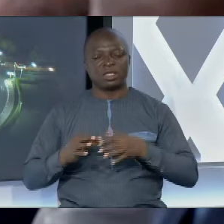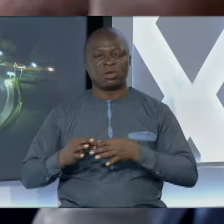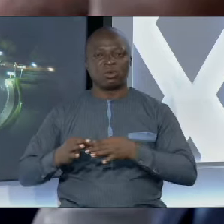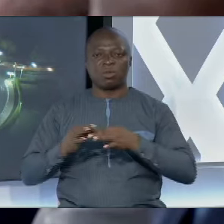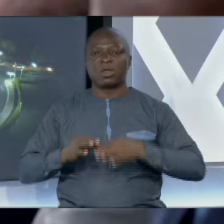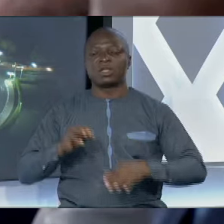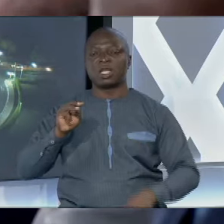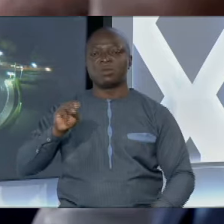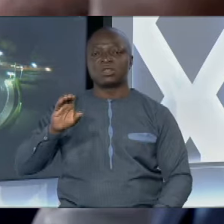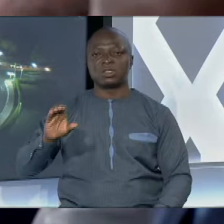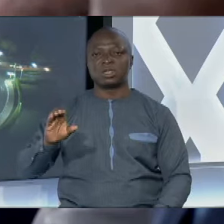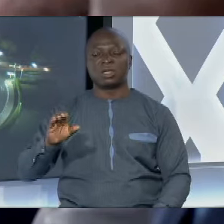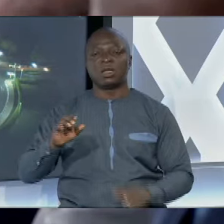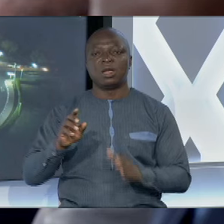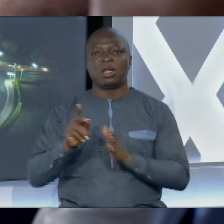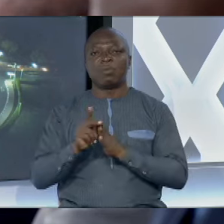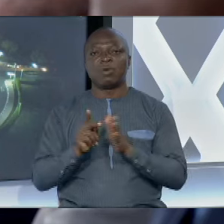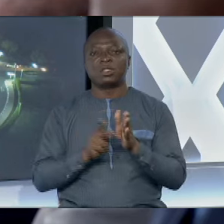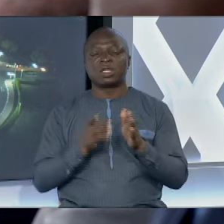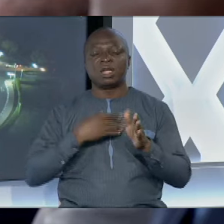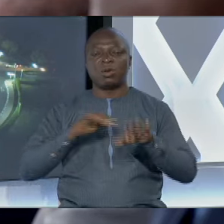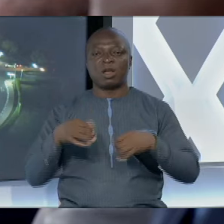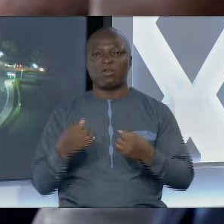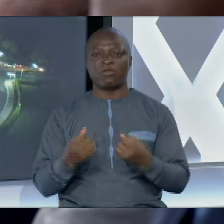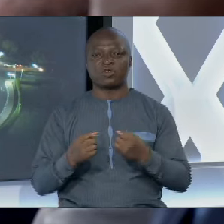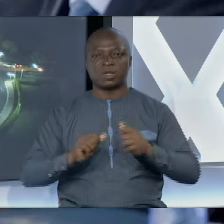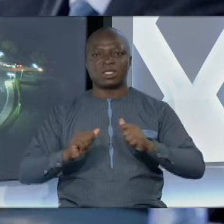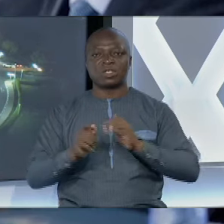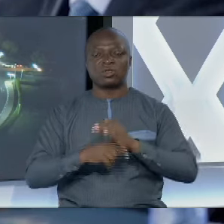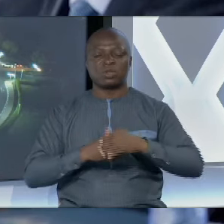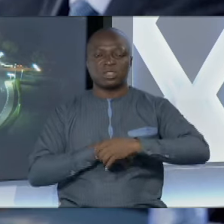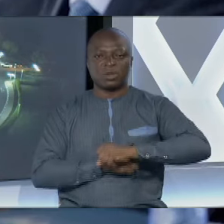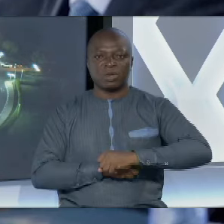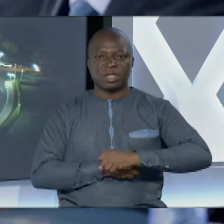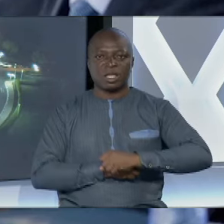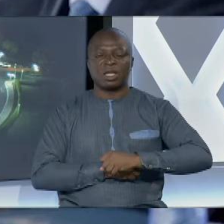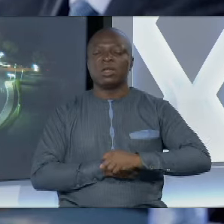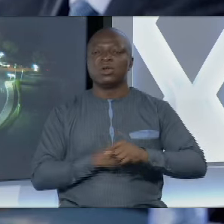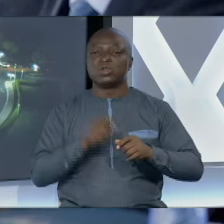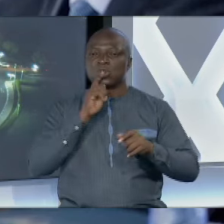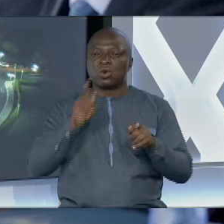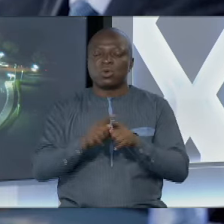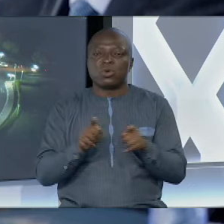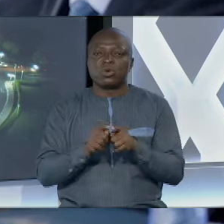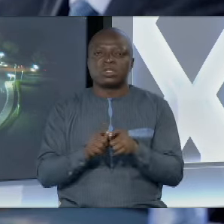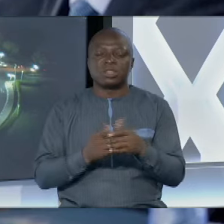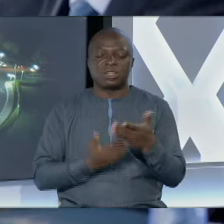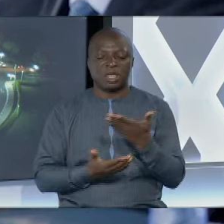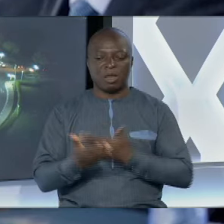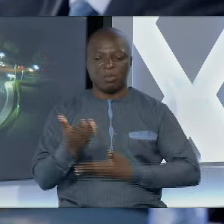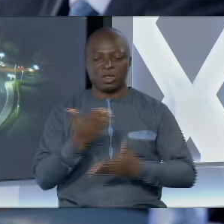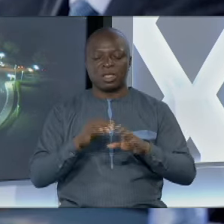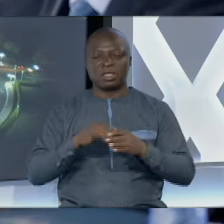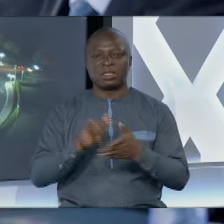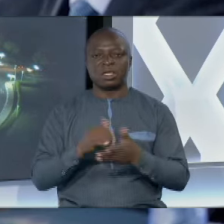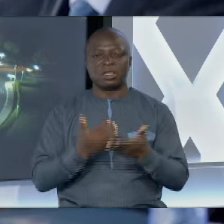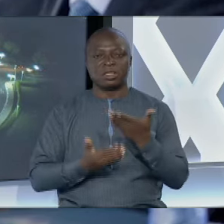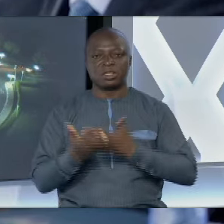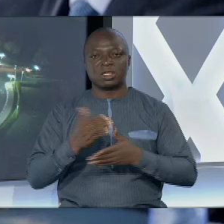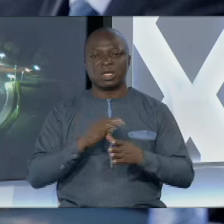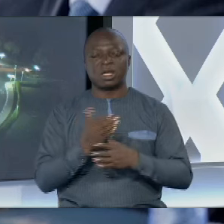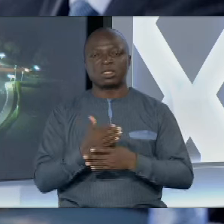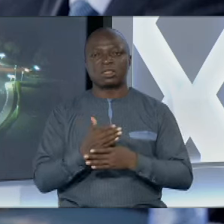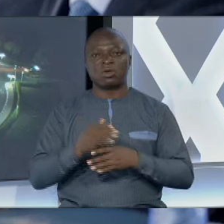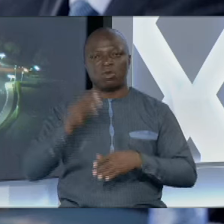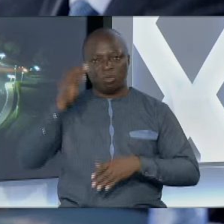MCC. La politique et le renforcement des actions sécuritaires ont également été abordés au cours de ces échanges entre